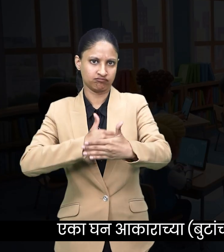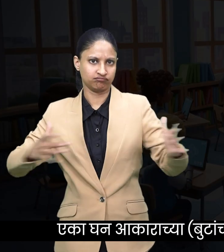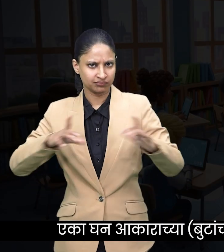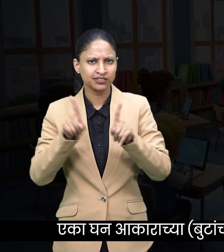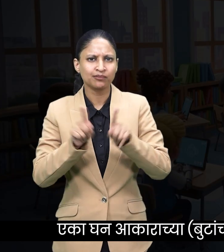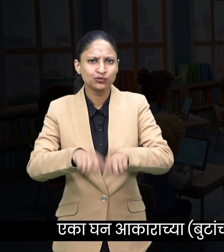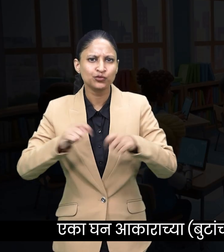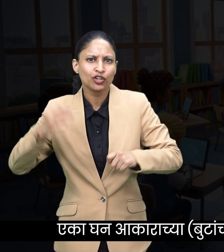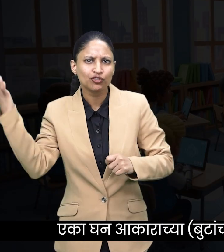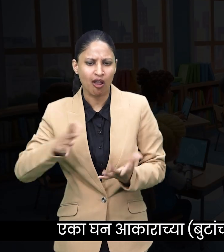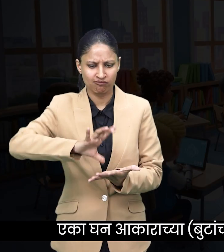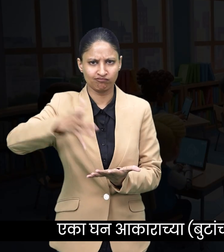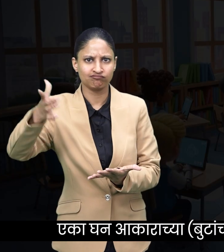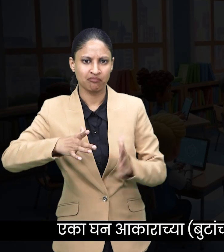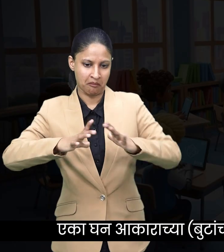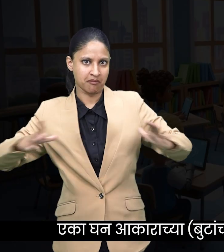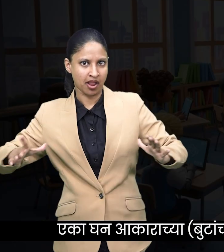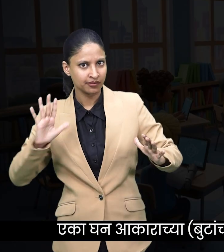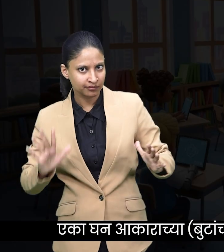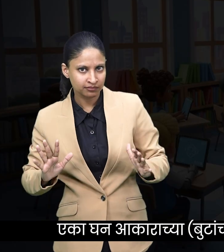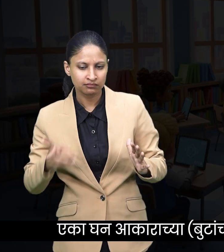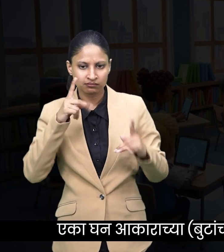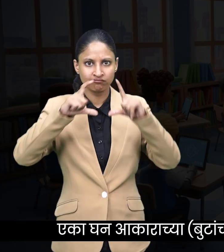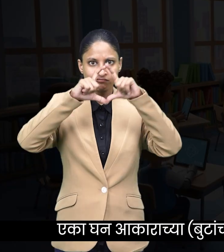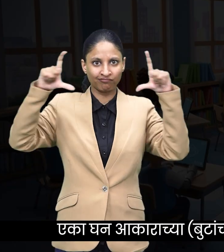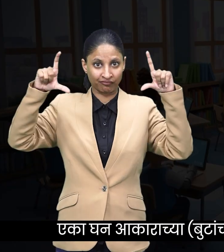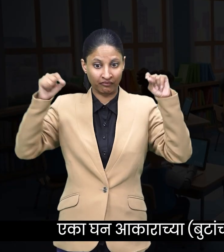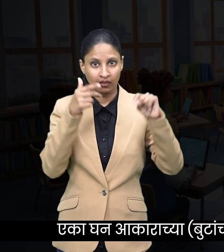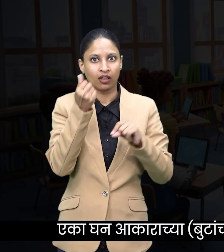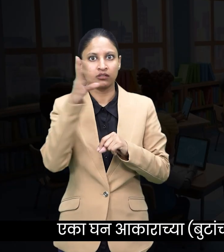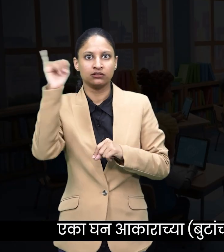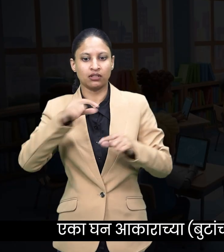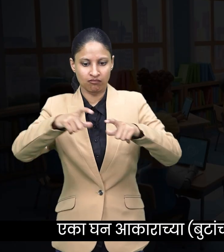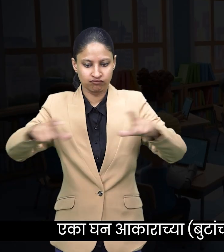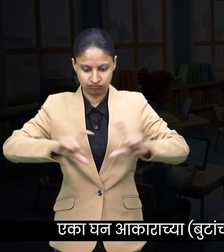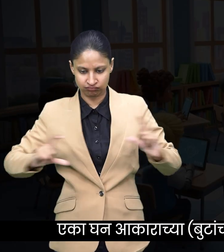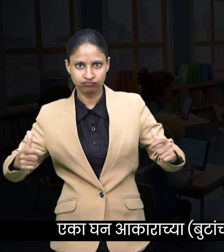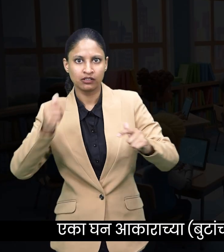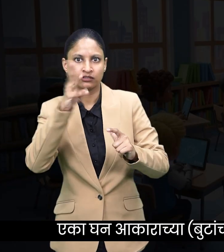एका घन आकाराच्या बोटांच्या पेठीसारखे जाळ्यांचे जाळे 6 आयत असते.